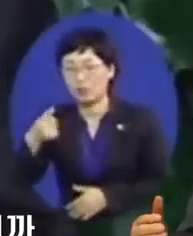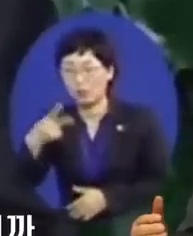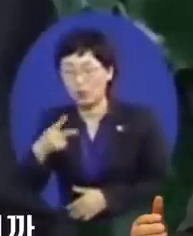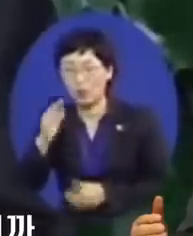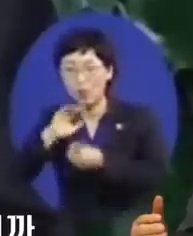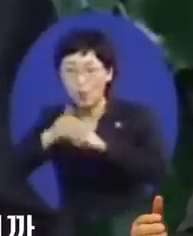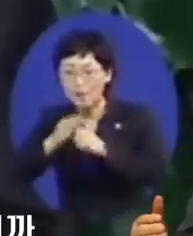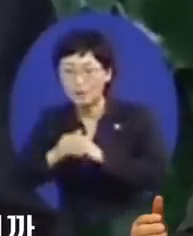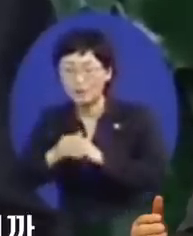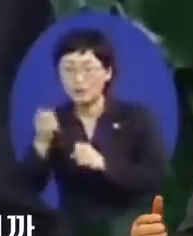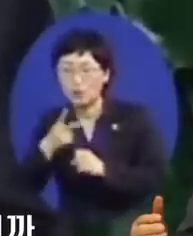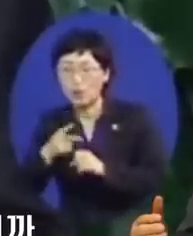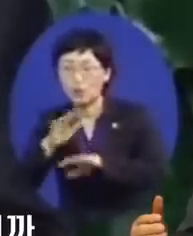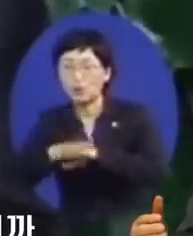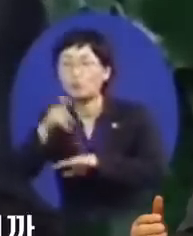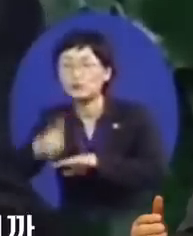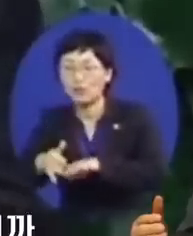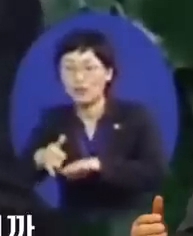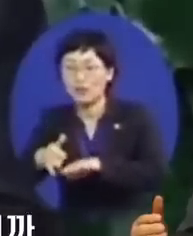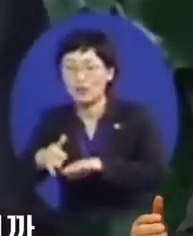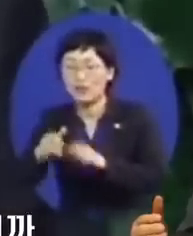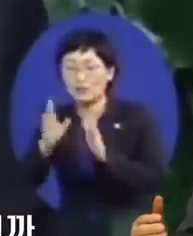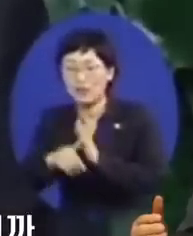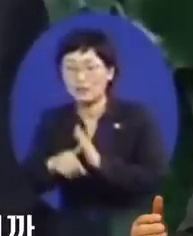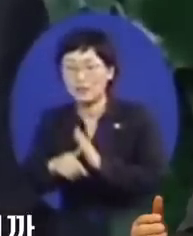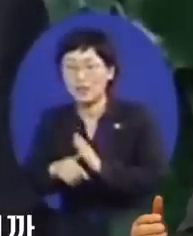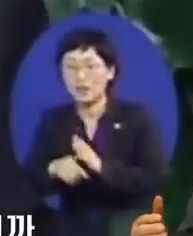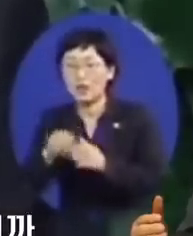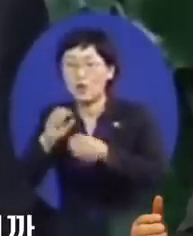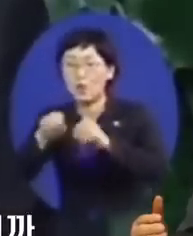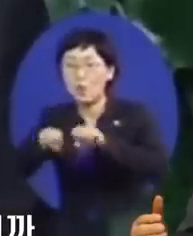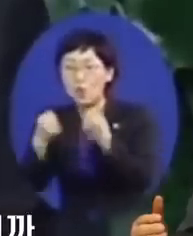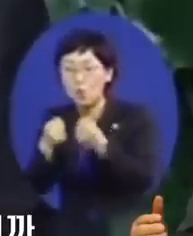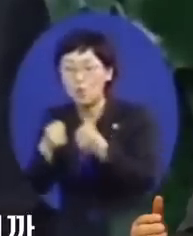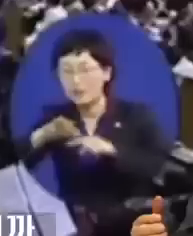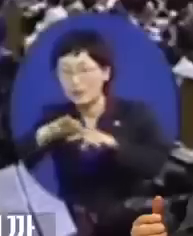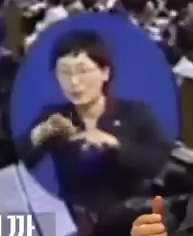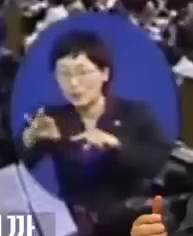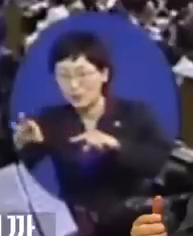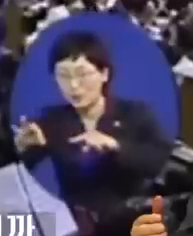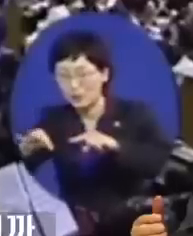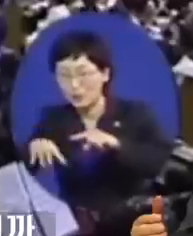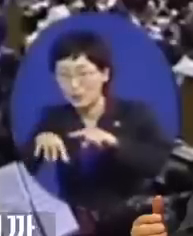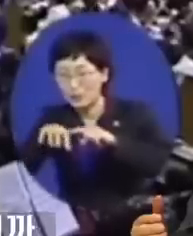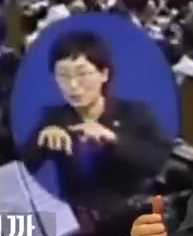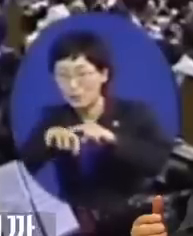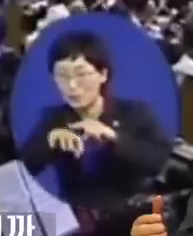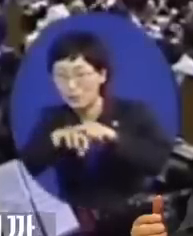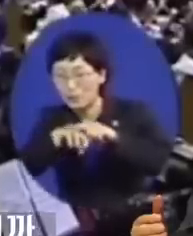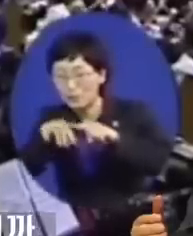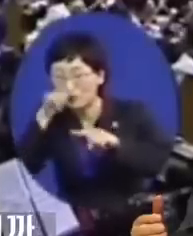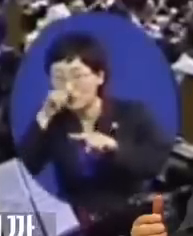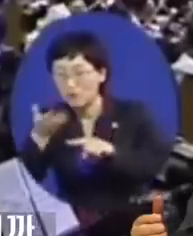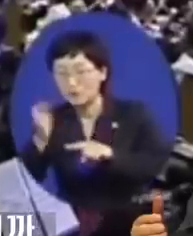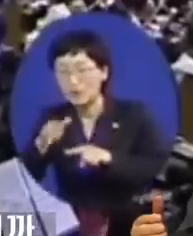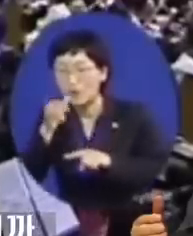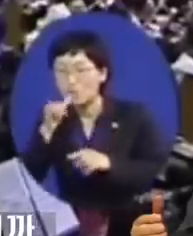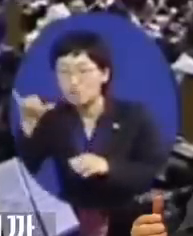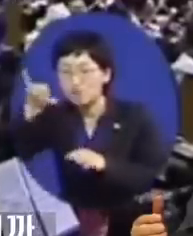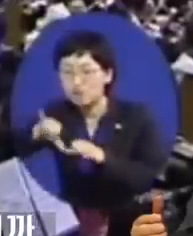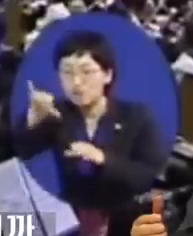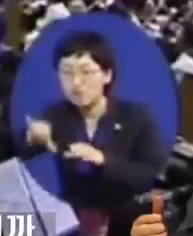제가 강청을 해서 고구마 줄 한 줄을 내가 내 것으로 얻었습니다. 나중에 뿌리가 나와서 고구마가 열립니다. 근데